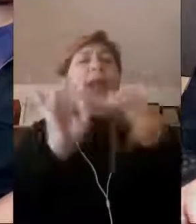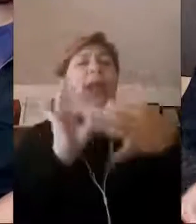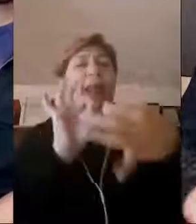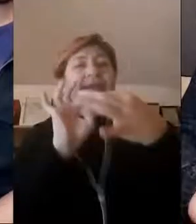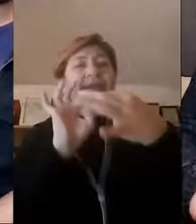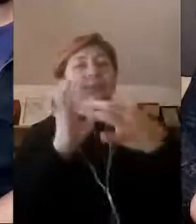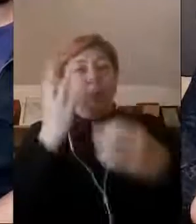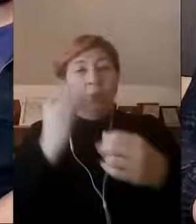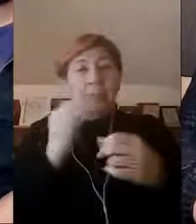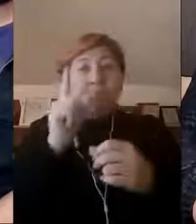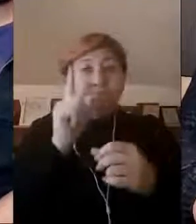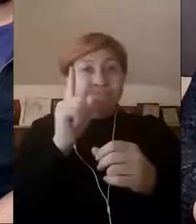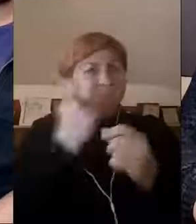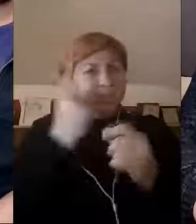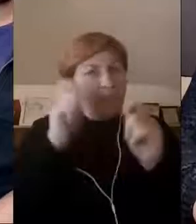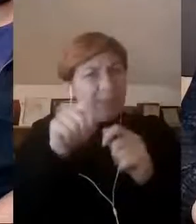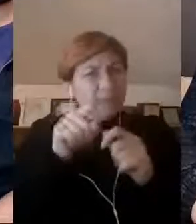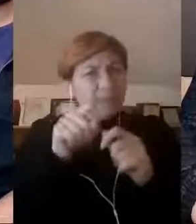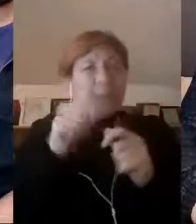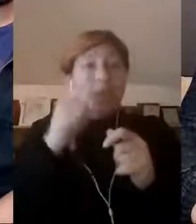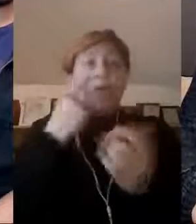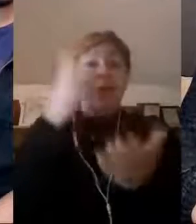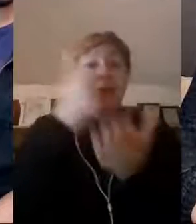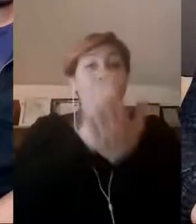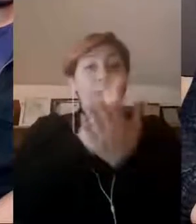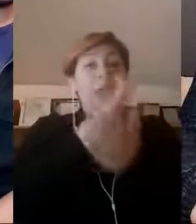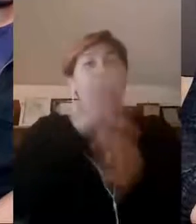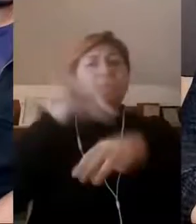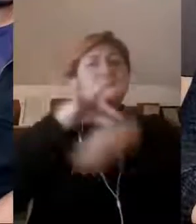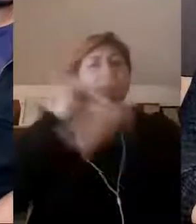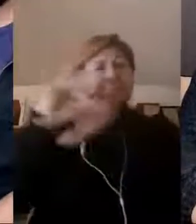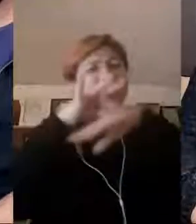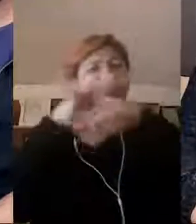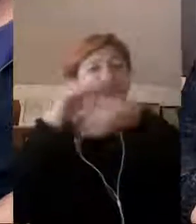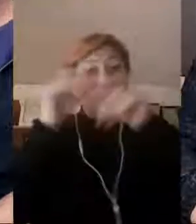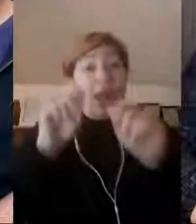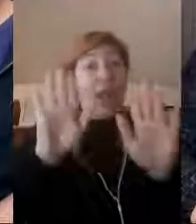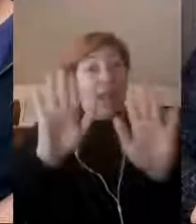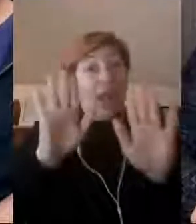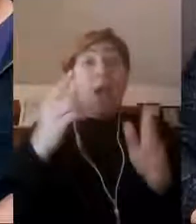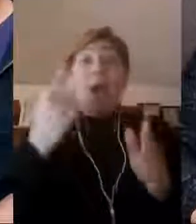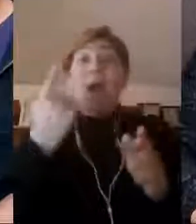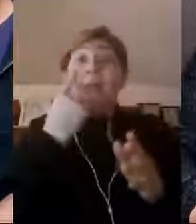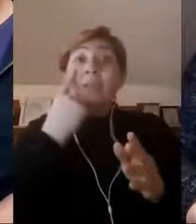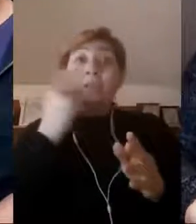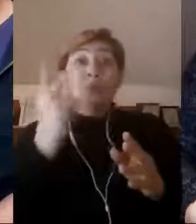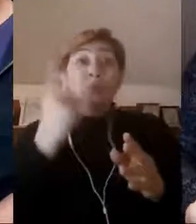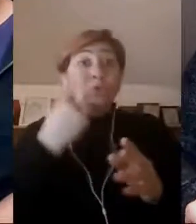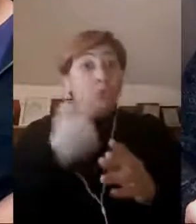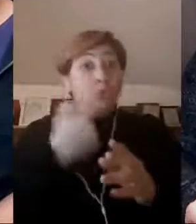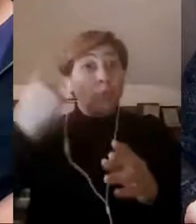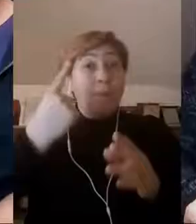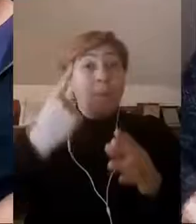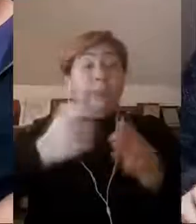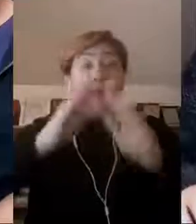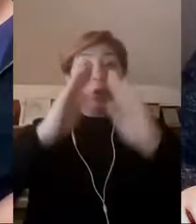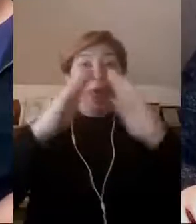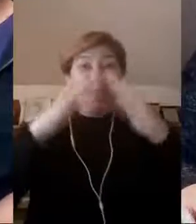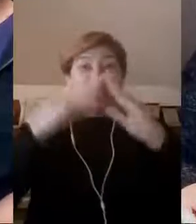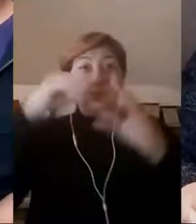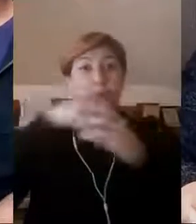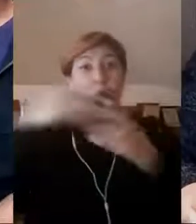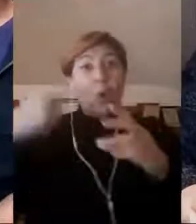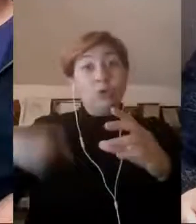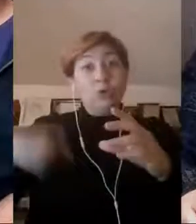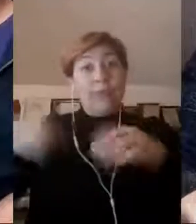yani. şey yapabilirim senin için. Anıtkabir'i herkes gezdirir sana ama atanın Cumhurbaşkanlığı içindeki köşkünü sana özel olarak